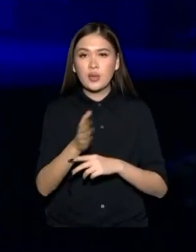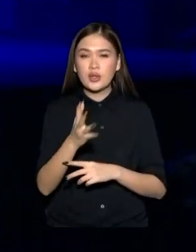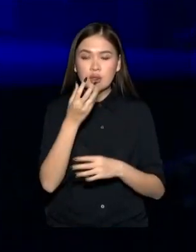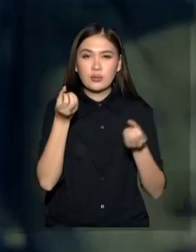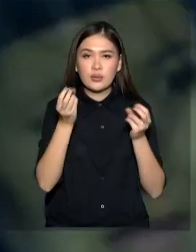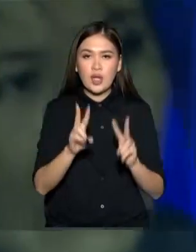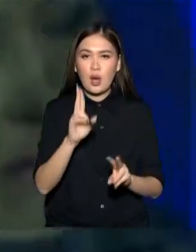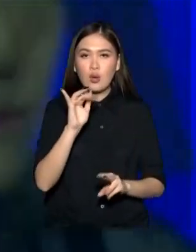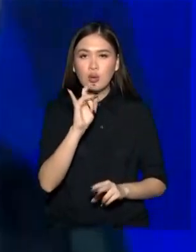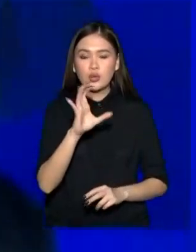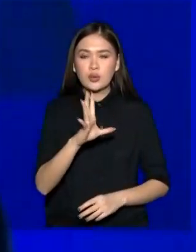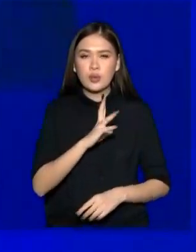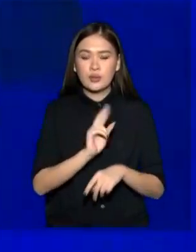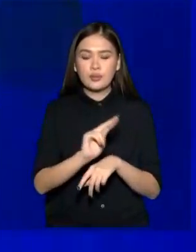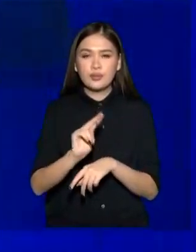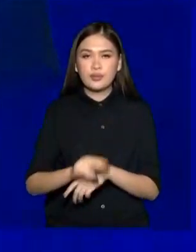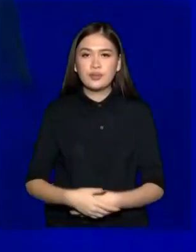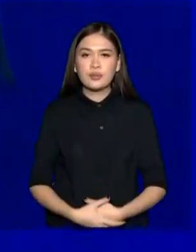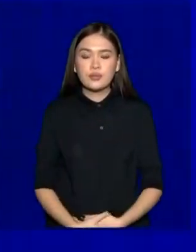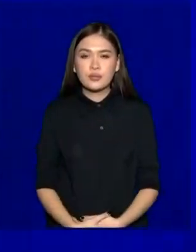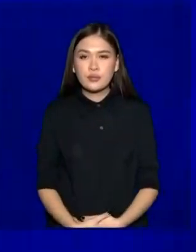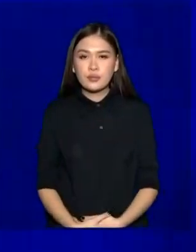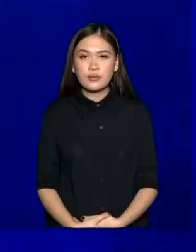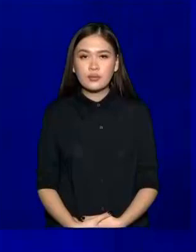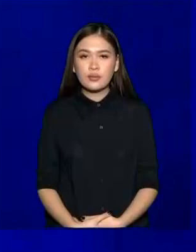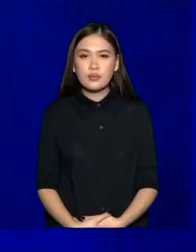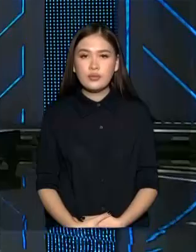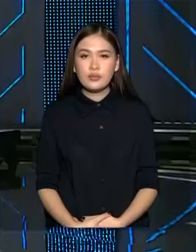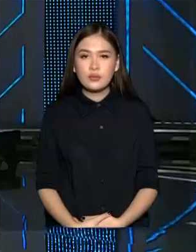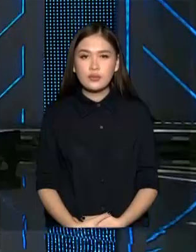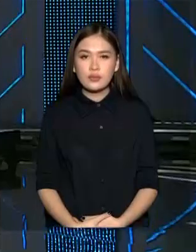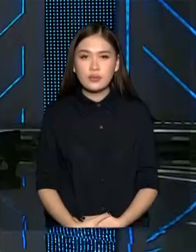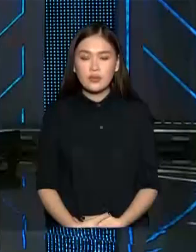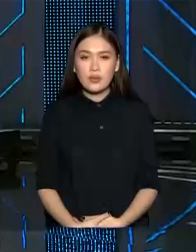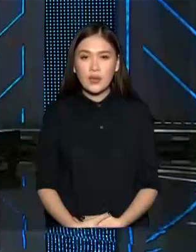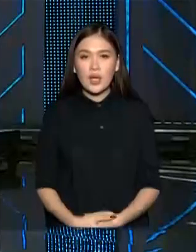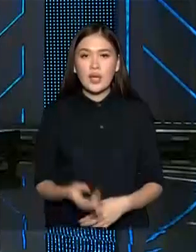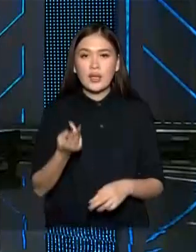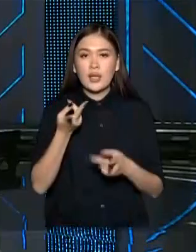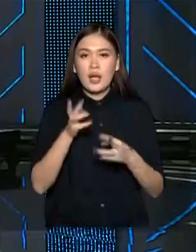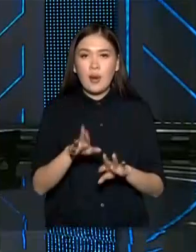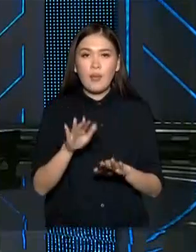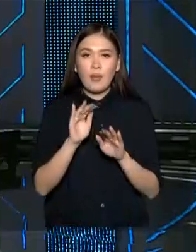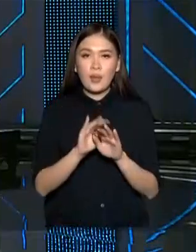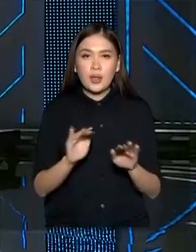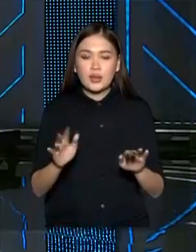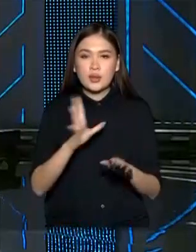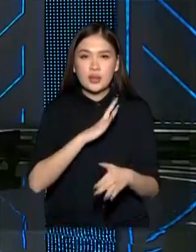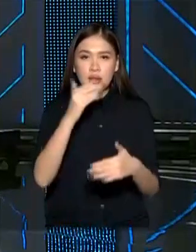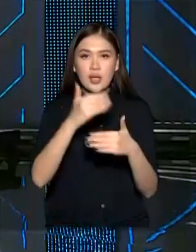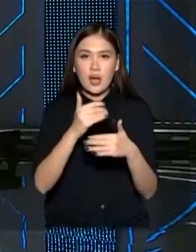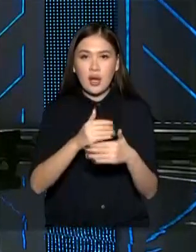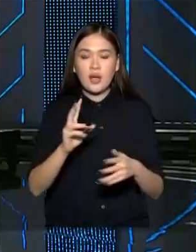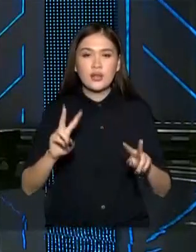специальные курсы Ардак сагидулла Жибек жола а вот для маленьких зрителей театр